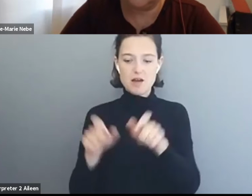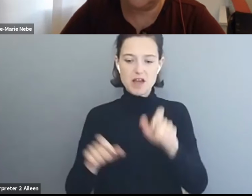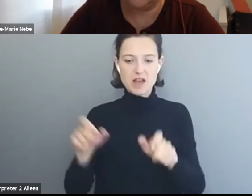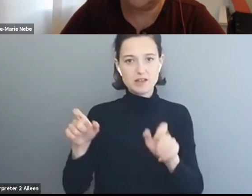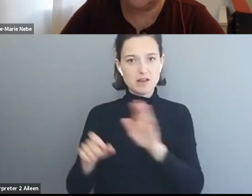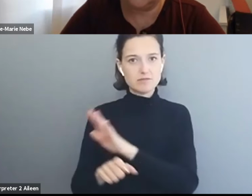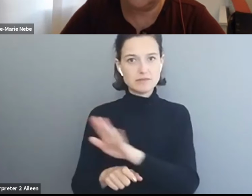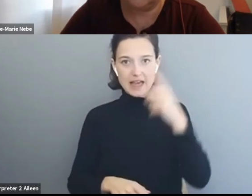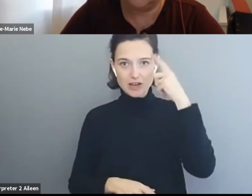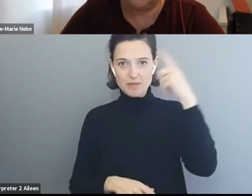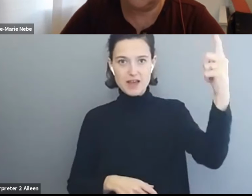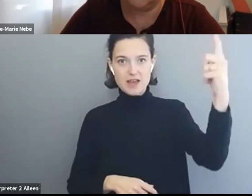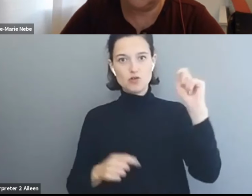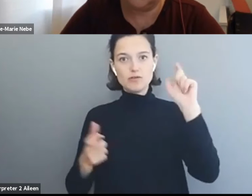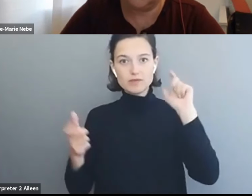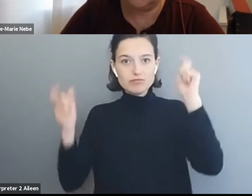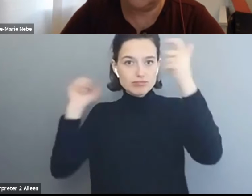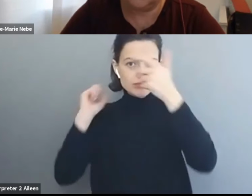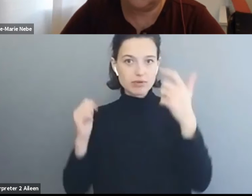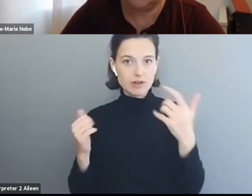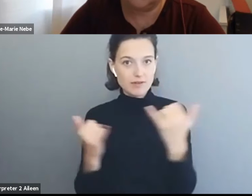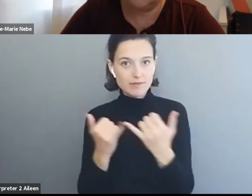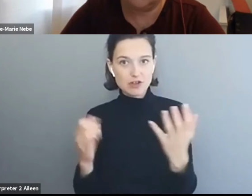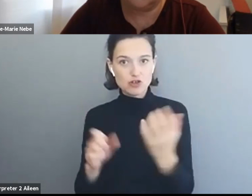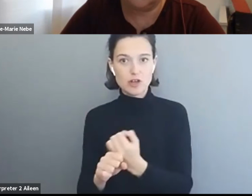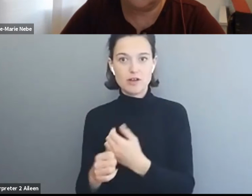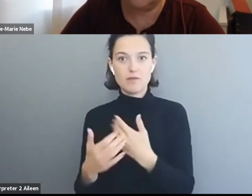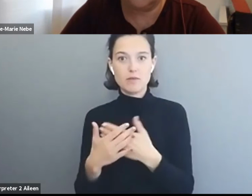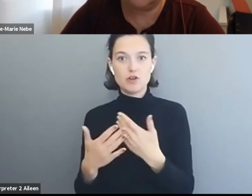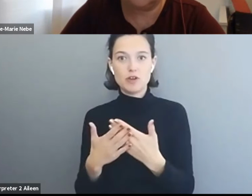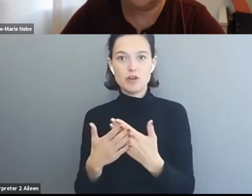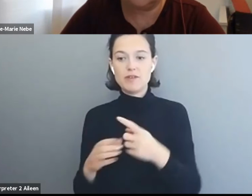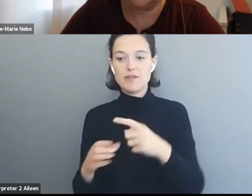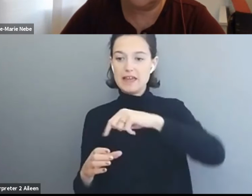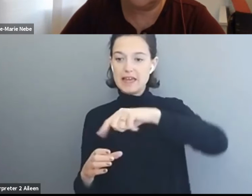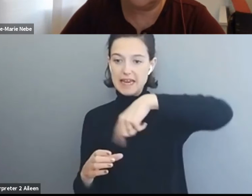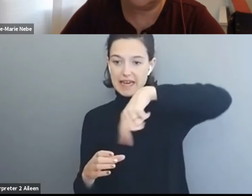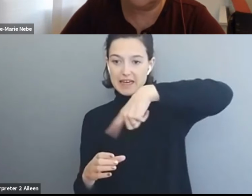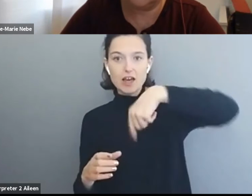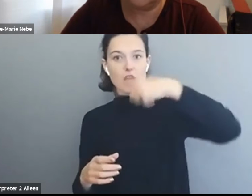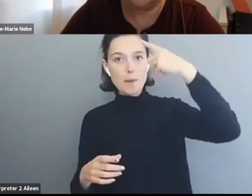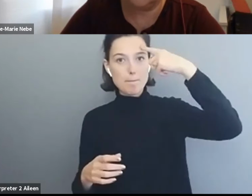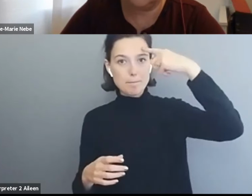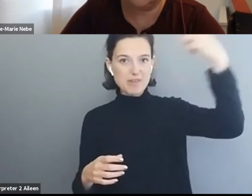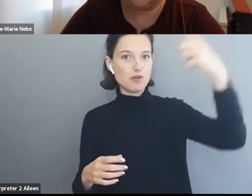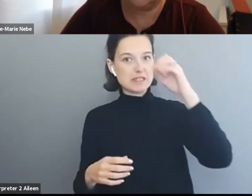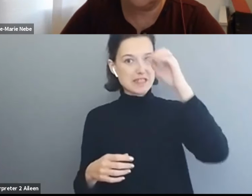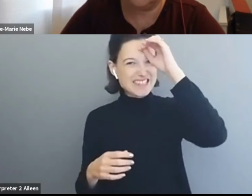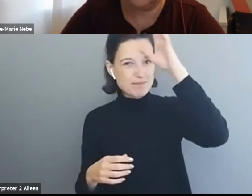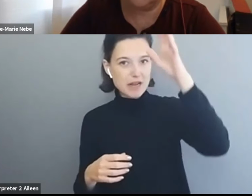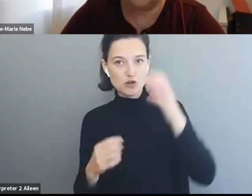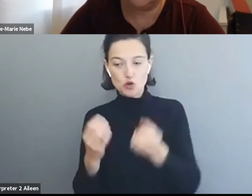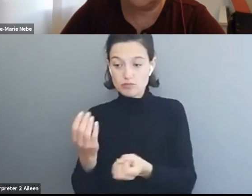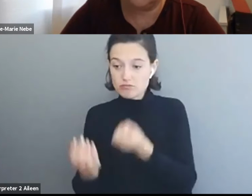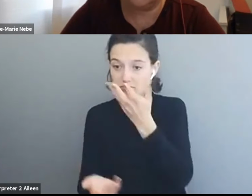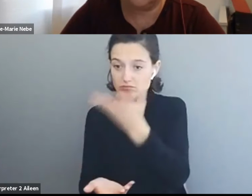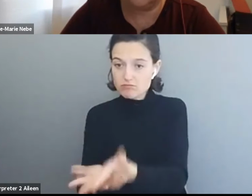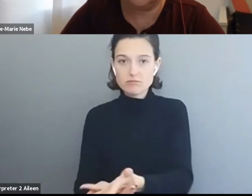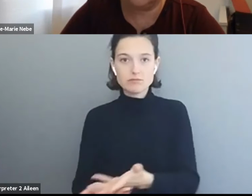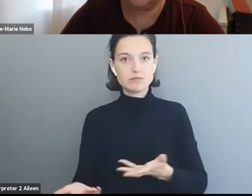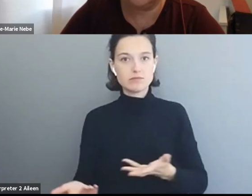Richtung Schulung, geht das in Richtung Öffentlichkeits- oder innere Bewusstseinsbildung und so weiter? Was sind so